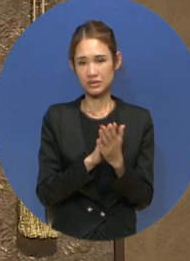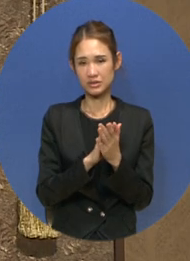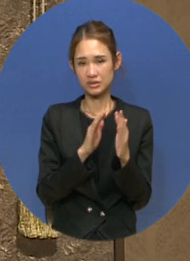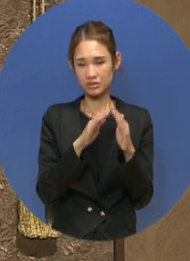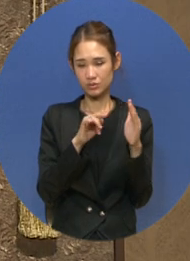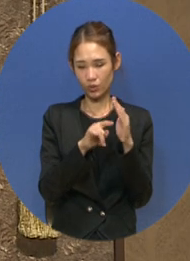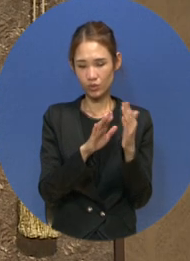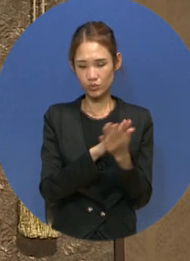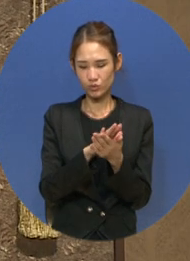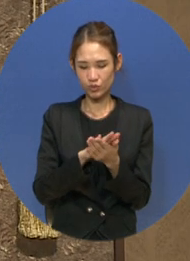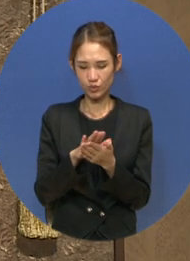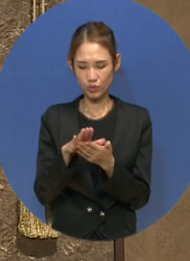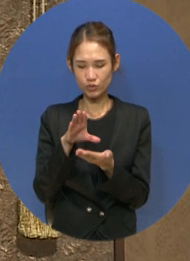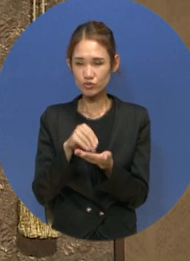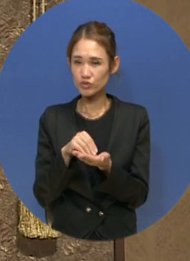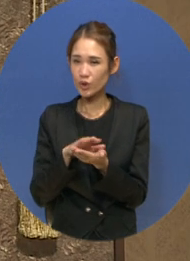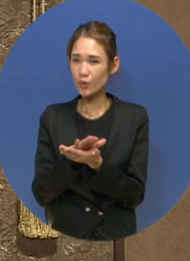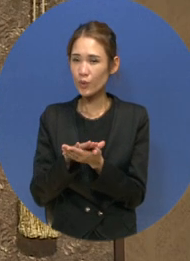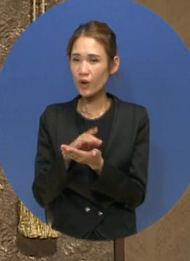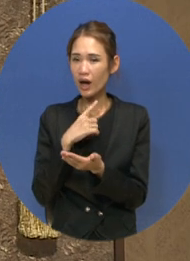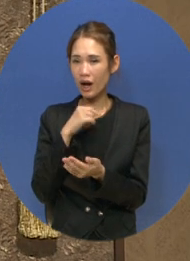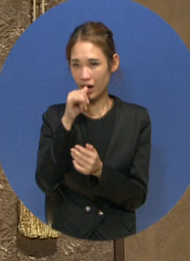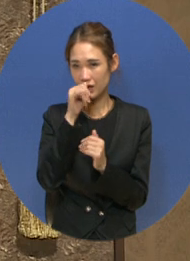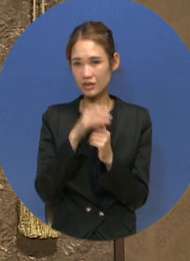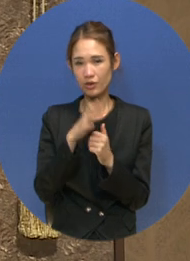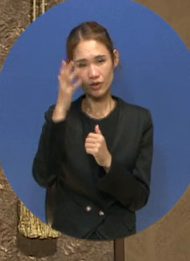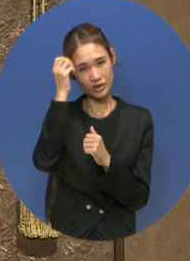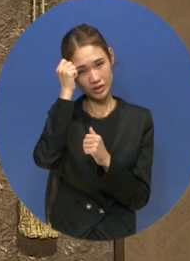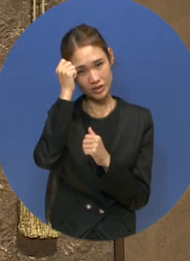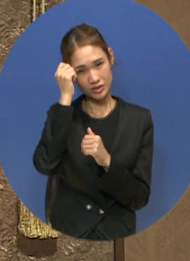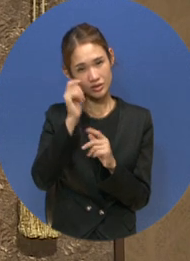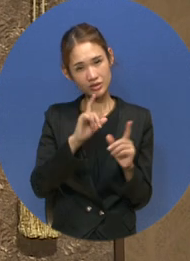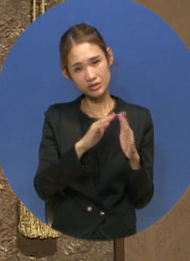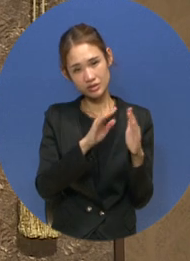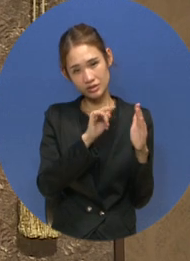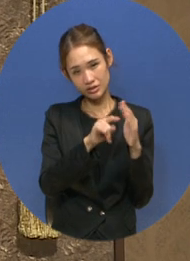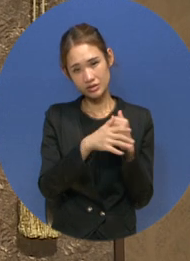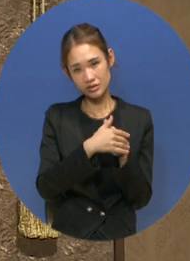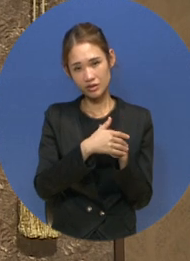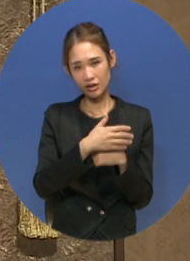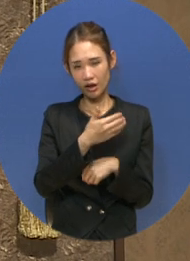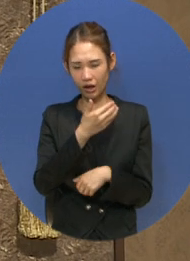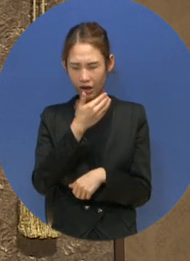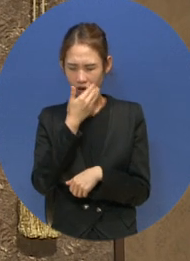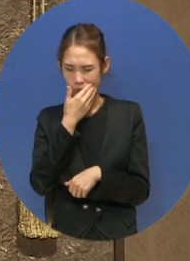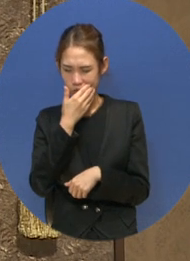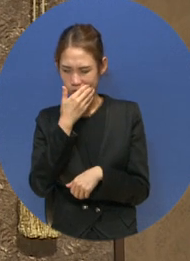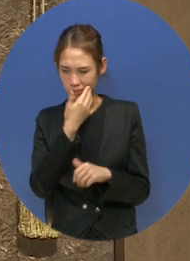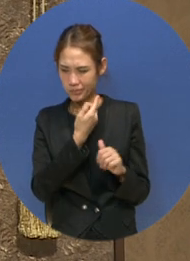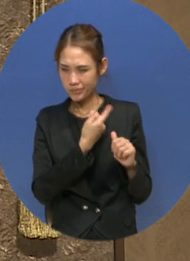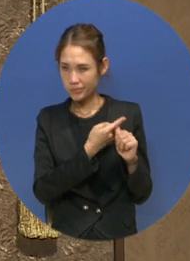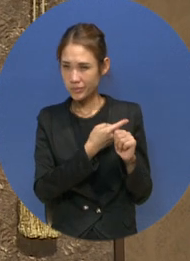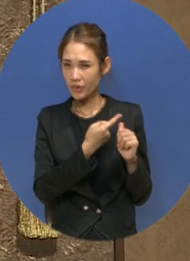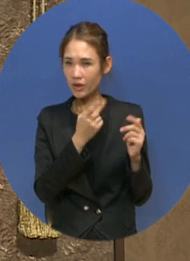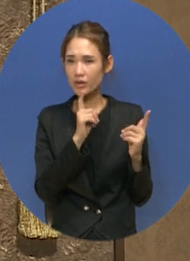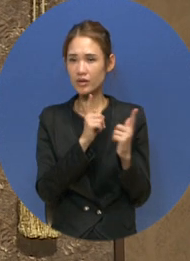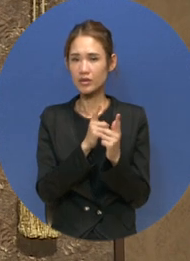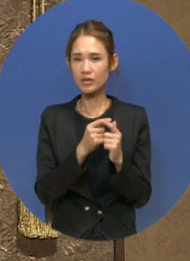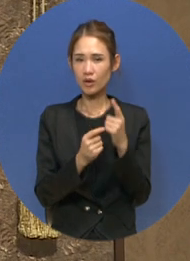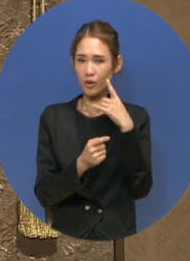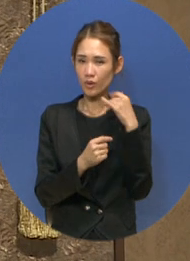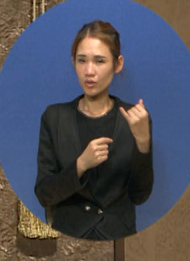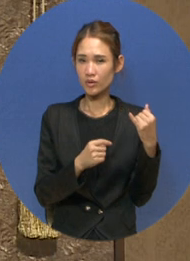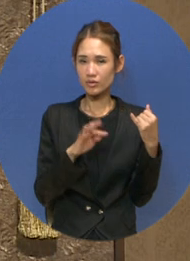가서 숙제도 하고 놀고 그랬나 봅니다. 그런데 어느 날 그 친구 집에 갔다가 굉장히 모욕을 당하게 됩니다. 그